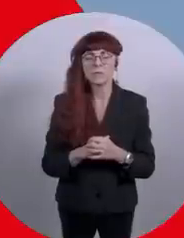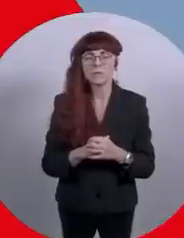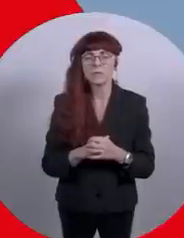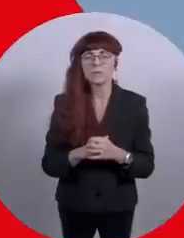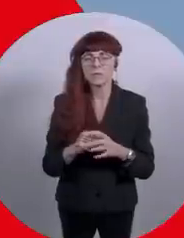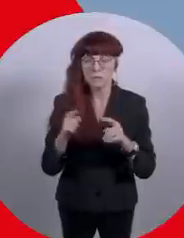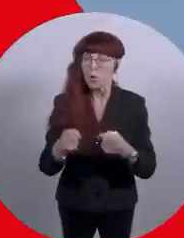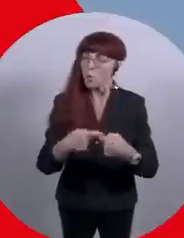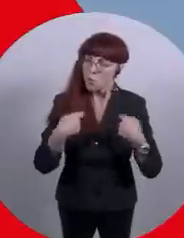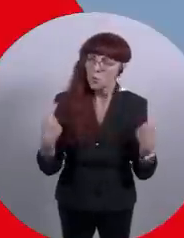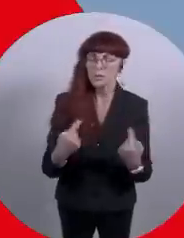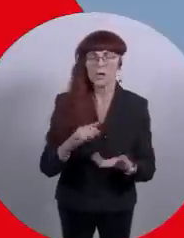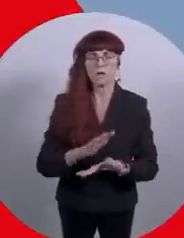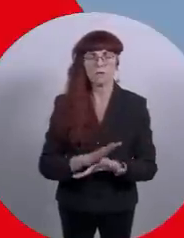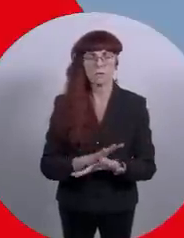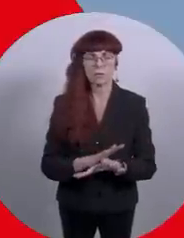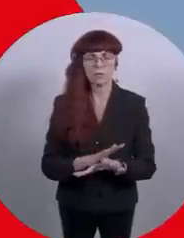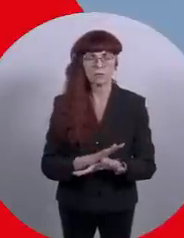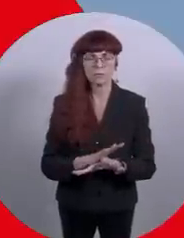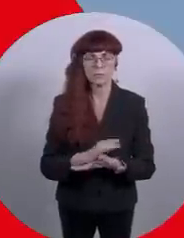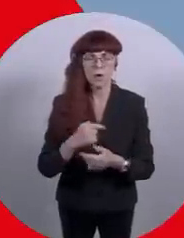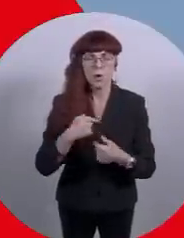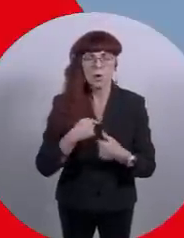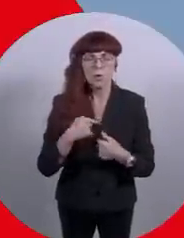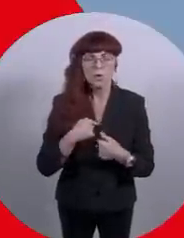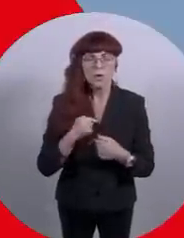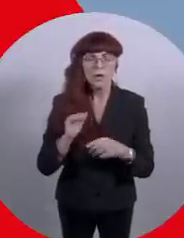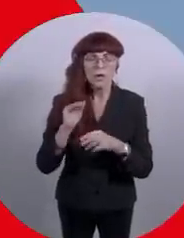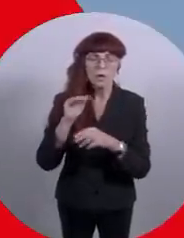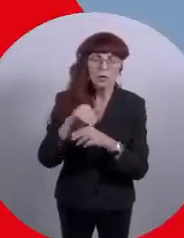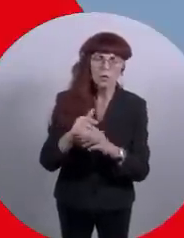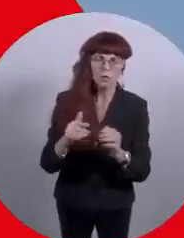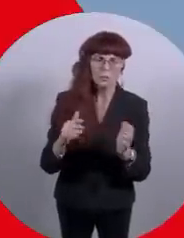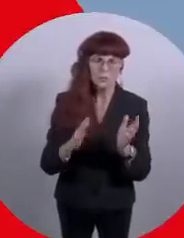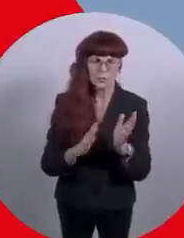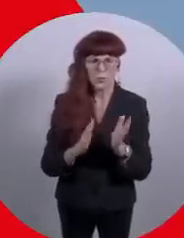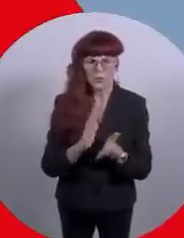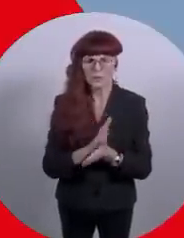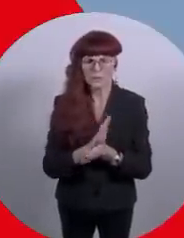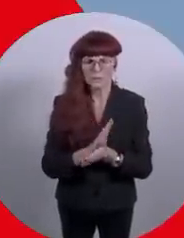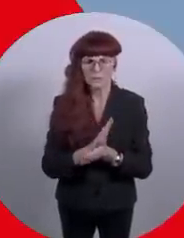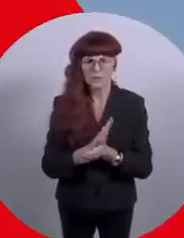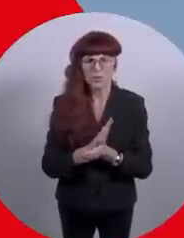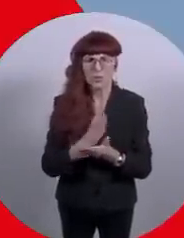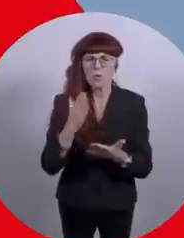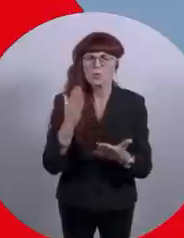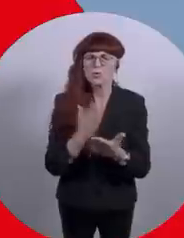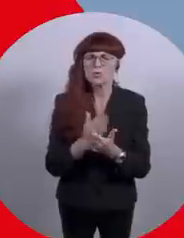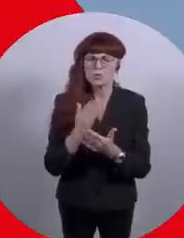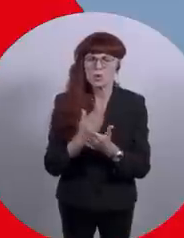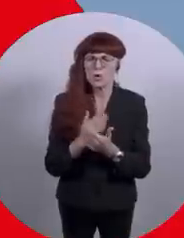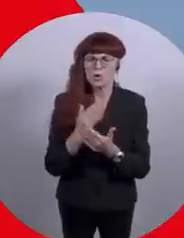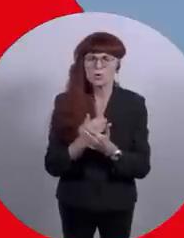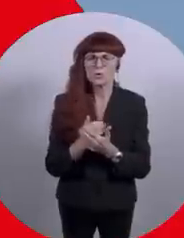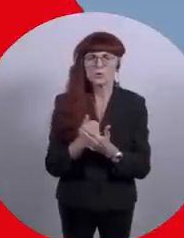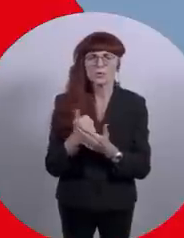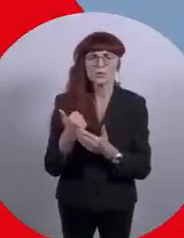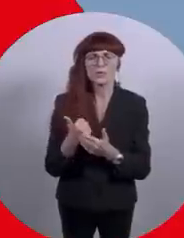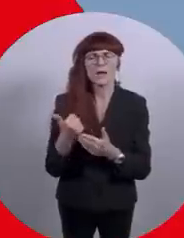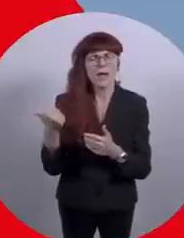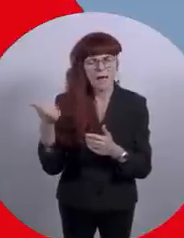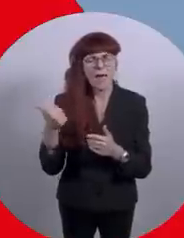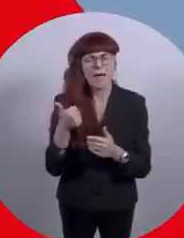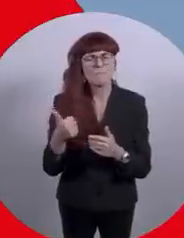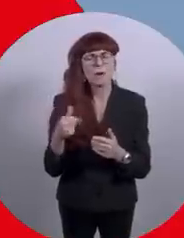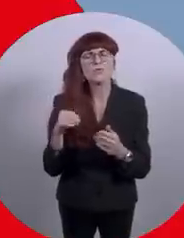das ist unsere Aufgabe und ich bin überzeugt davon und ich habe das auch um diesen einen Seite noch ins Burgenland zu machen